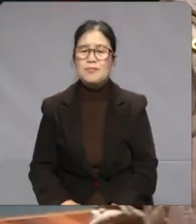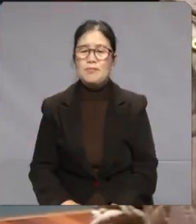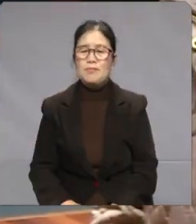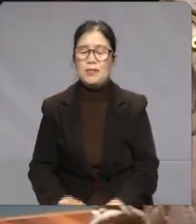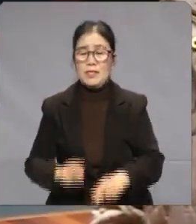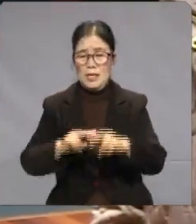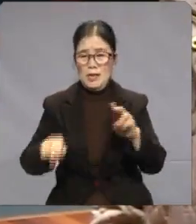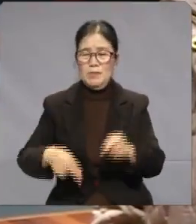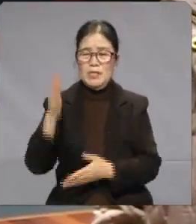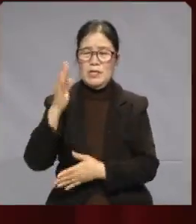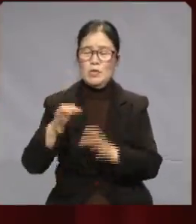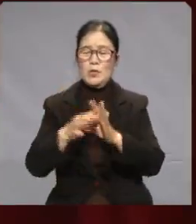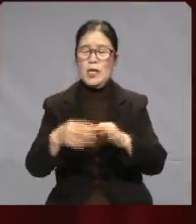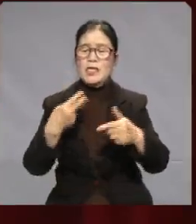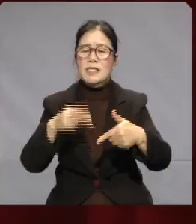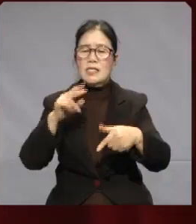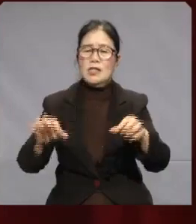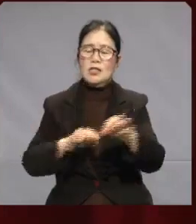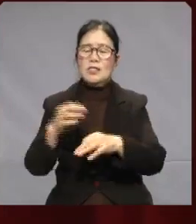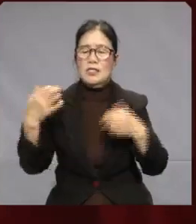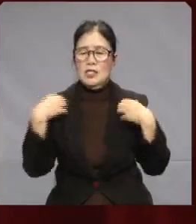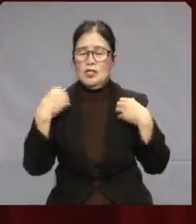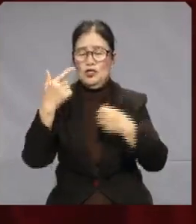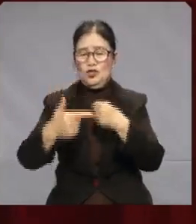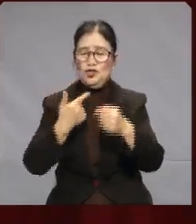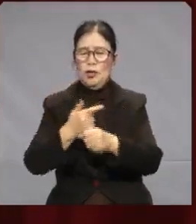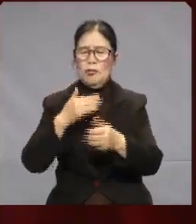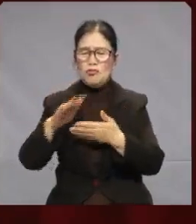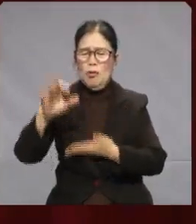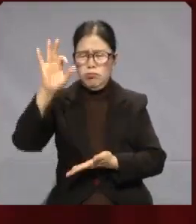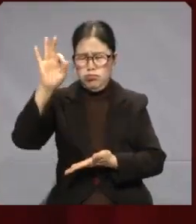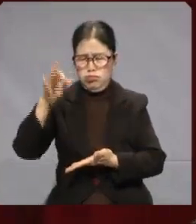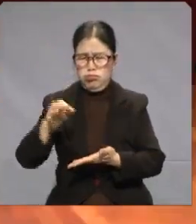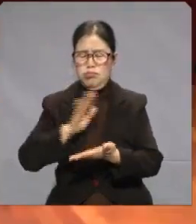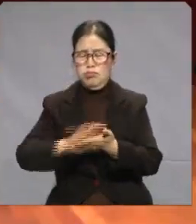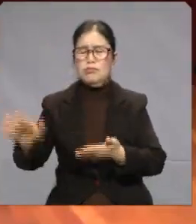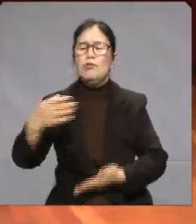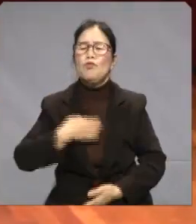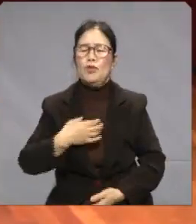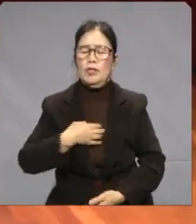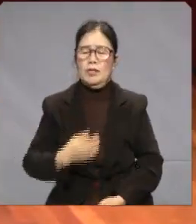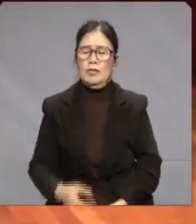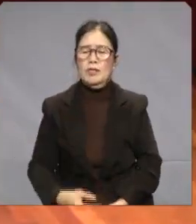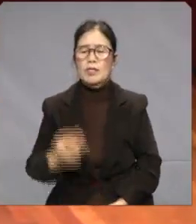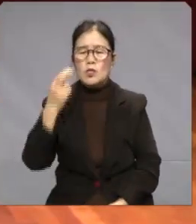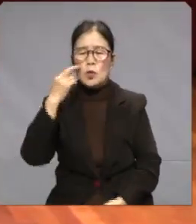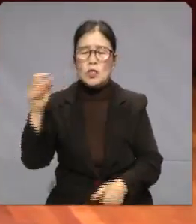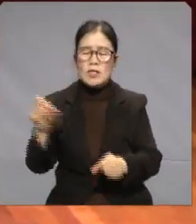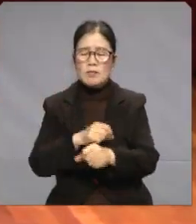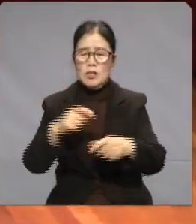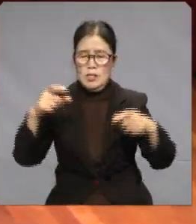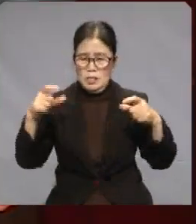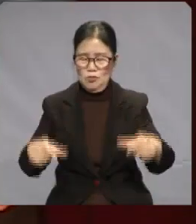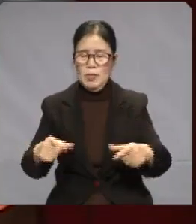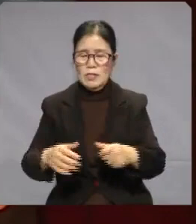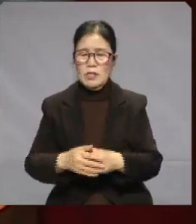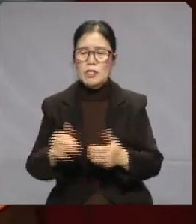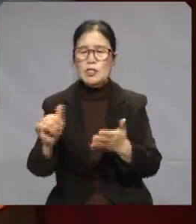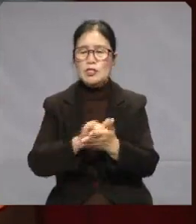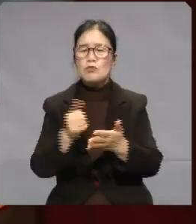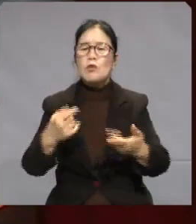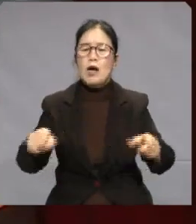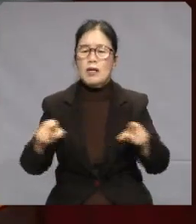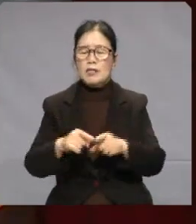청장은 퇴임사를 통해 인천경제청은 6년 뒤 재원이 고갈될 위기에 놓였다며 송도 특별자치구를 만들어 연수구와